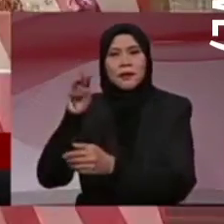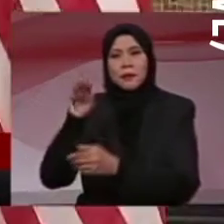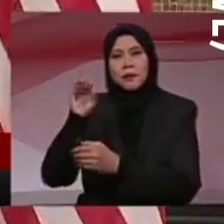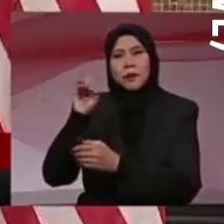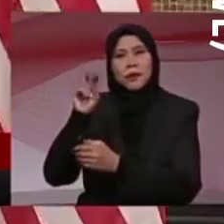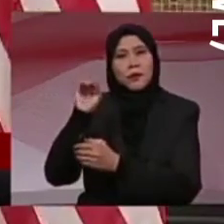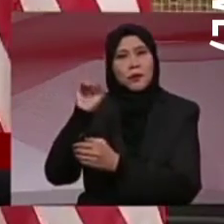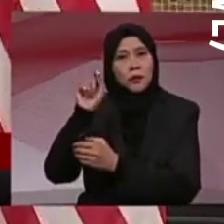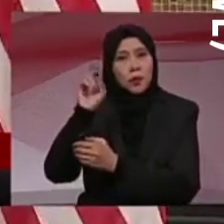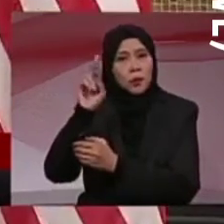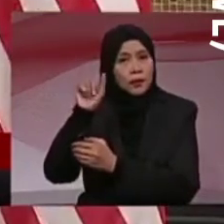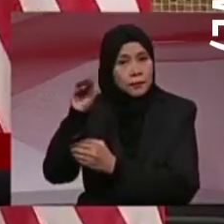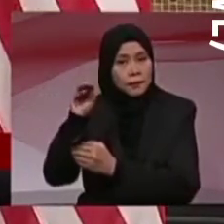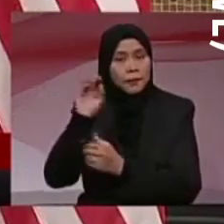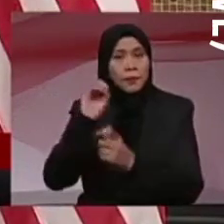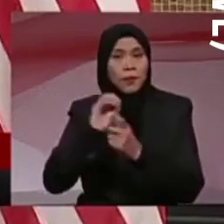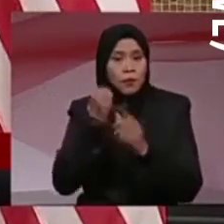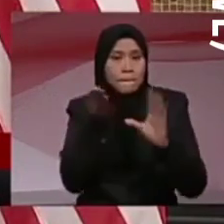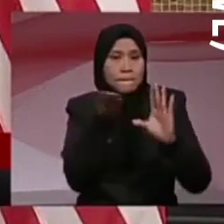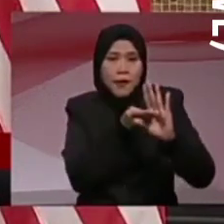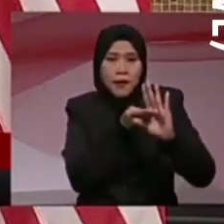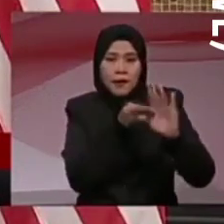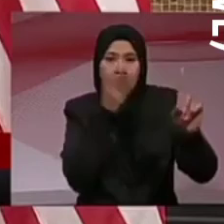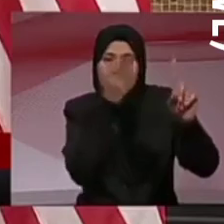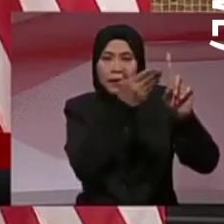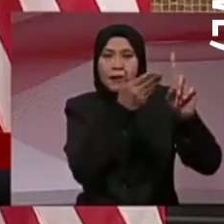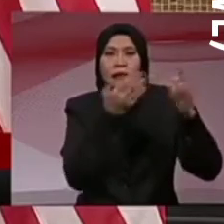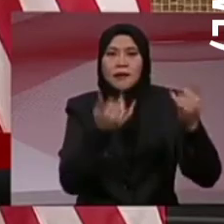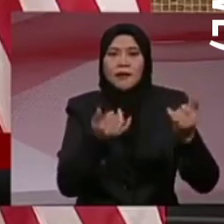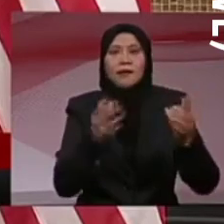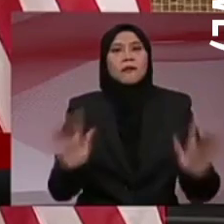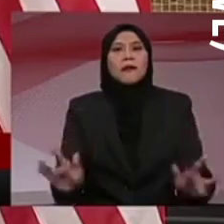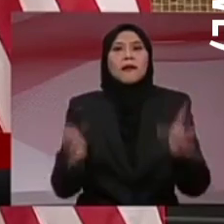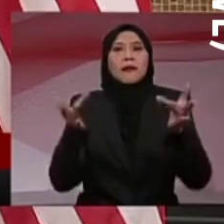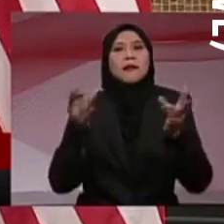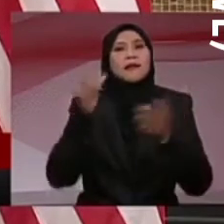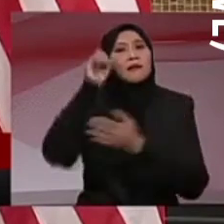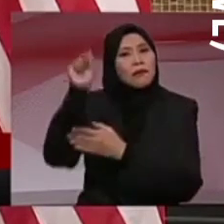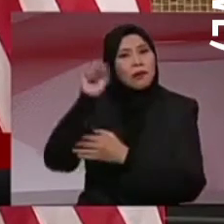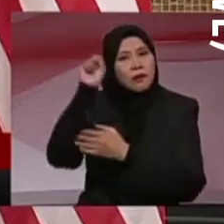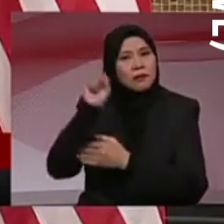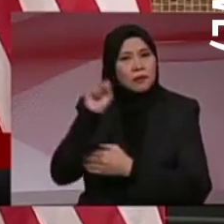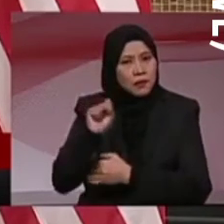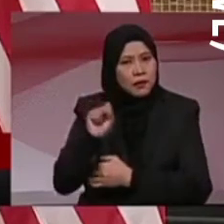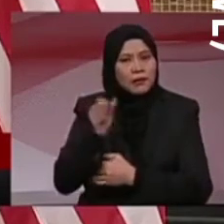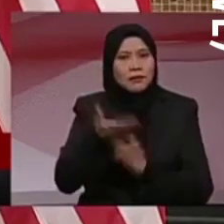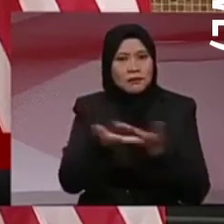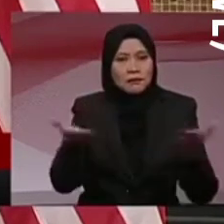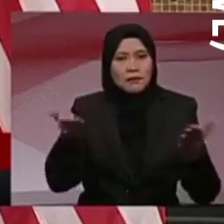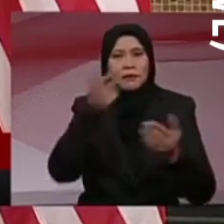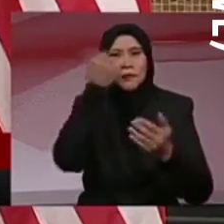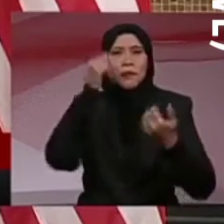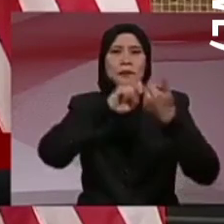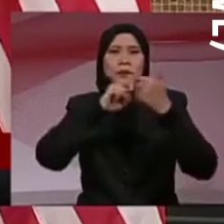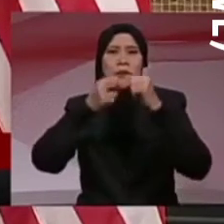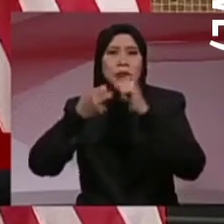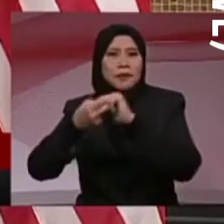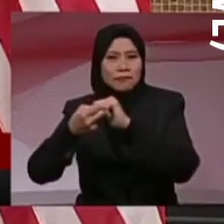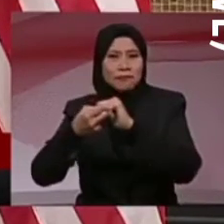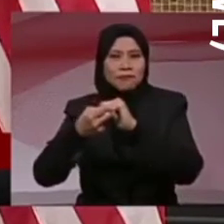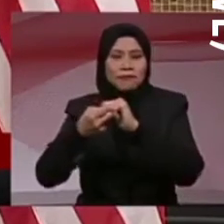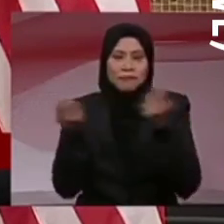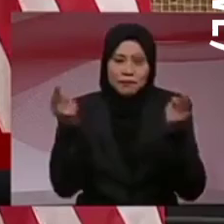besar saat ini akan dapat meringankan beban saudara dance dari yang terjejas dengan masalah ekonomi akibat